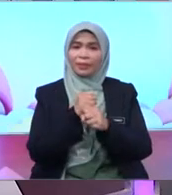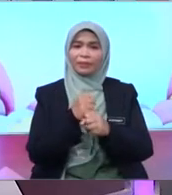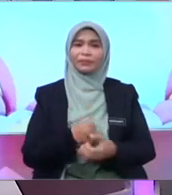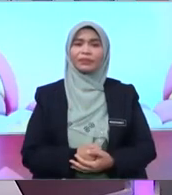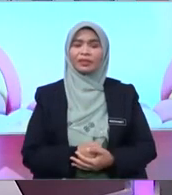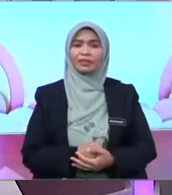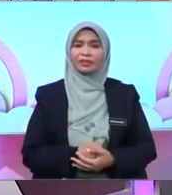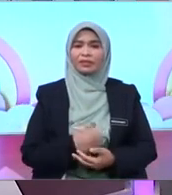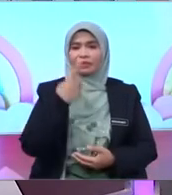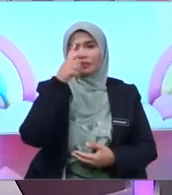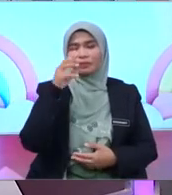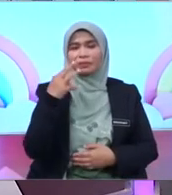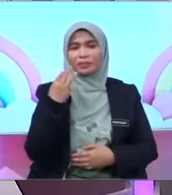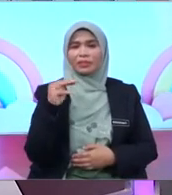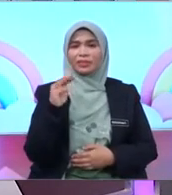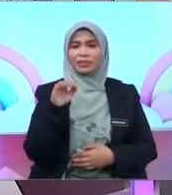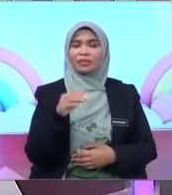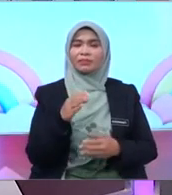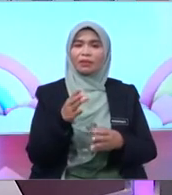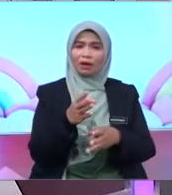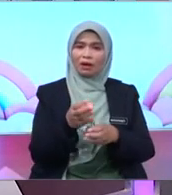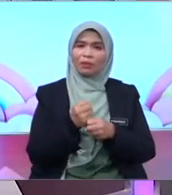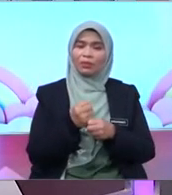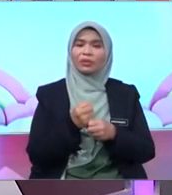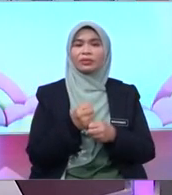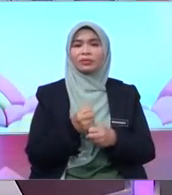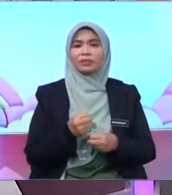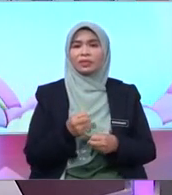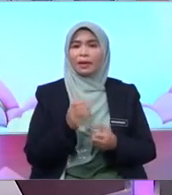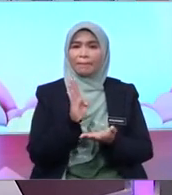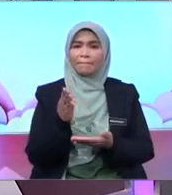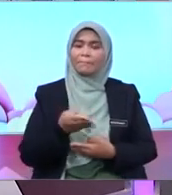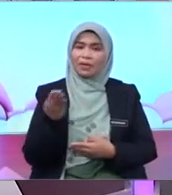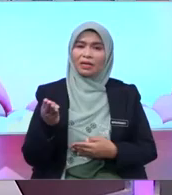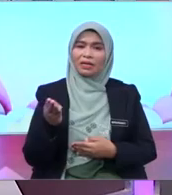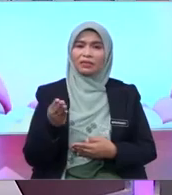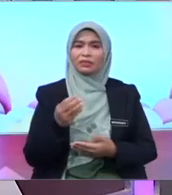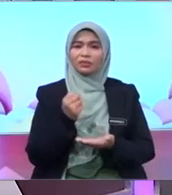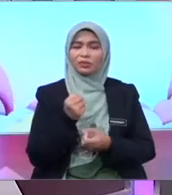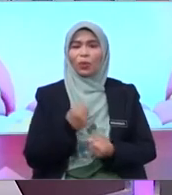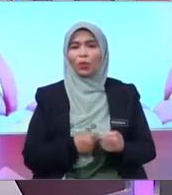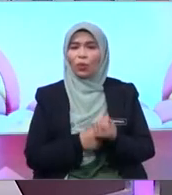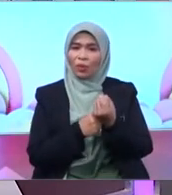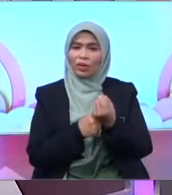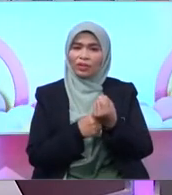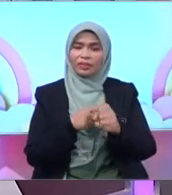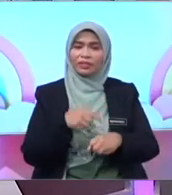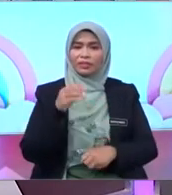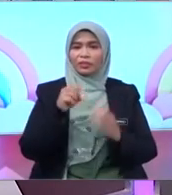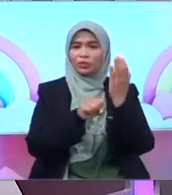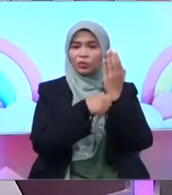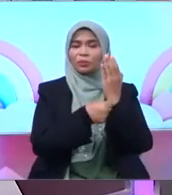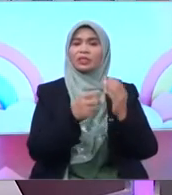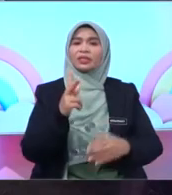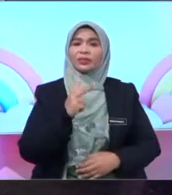oke Ya bagi mereka yang ini dapatkan bangsoku white W dapatkan di sumberku Sumber cuoi